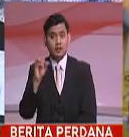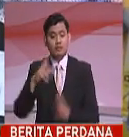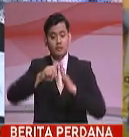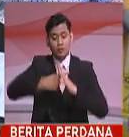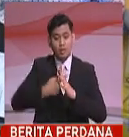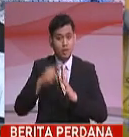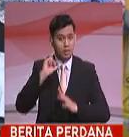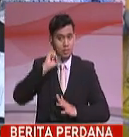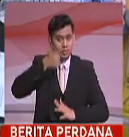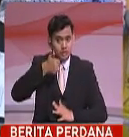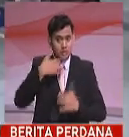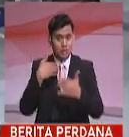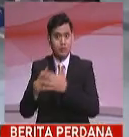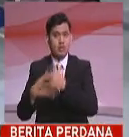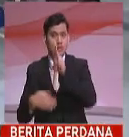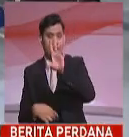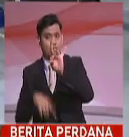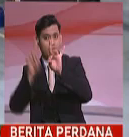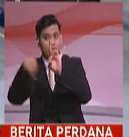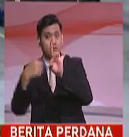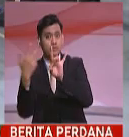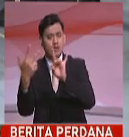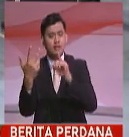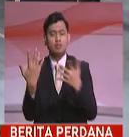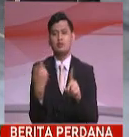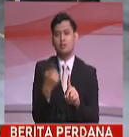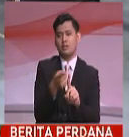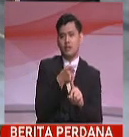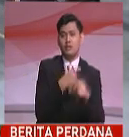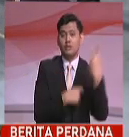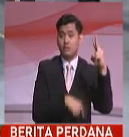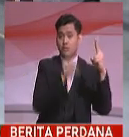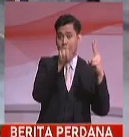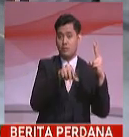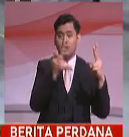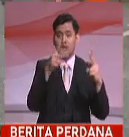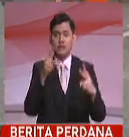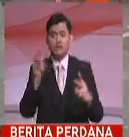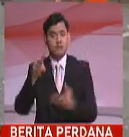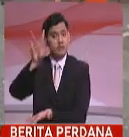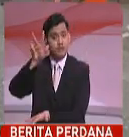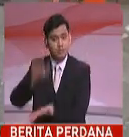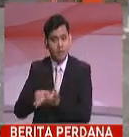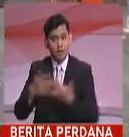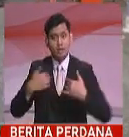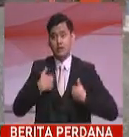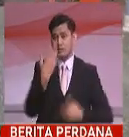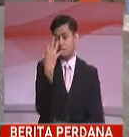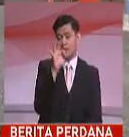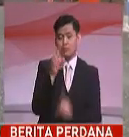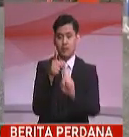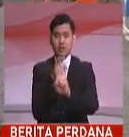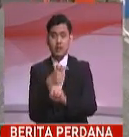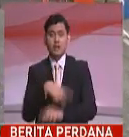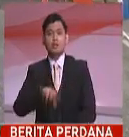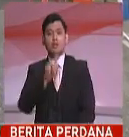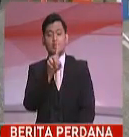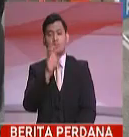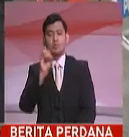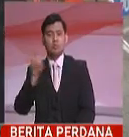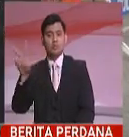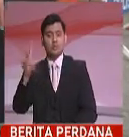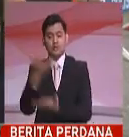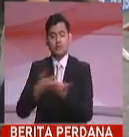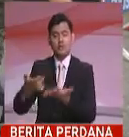iso hingga 28 masih ini Serta gak 12 much Keke mengesahkan 19 daripada 102 individu yang